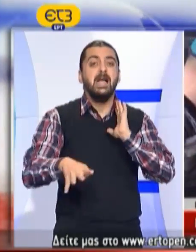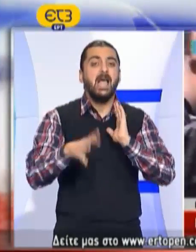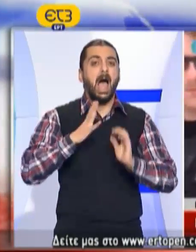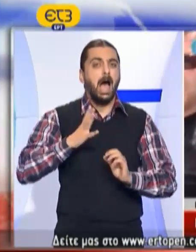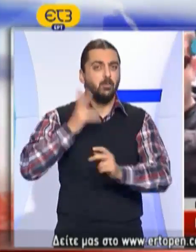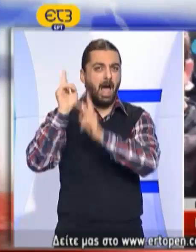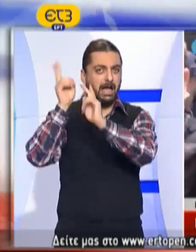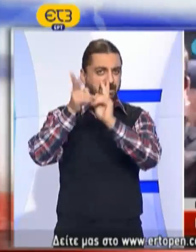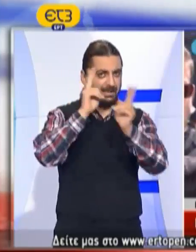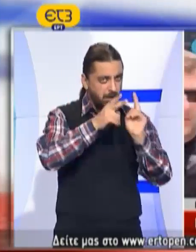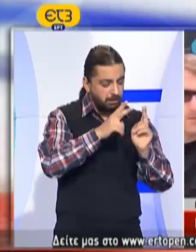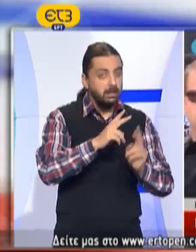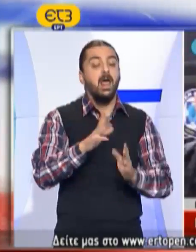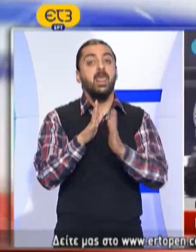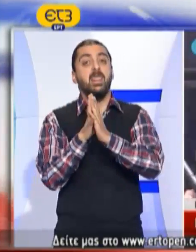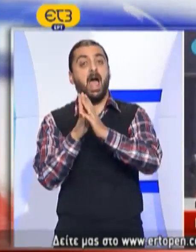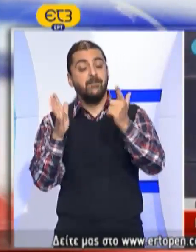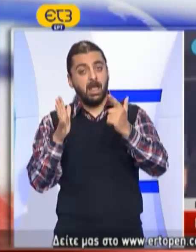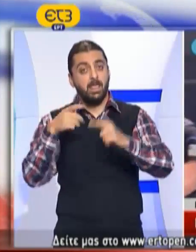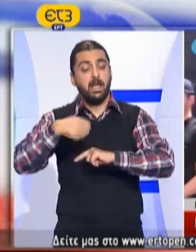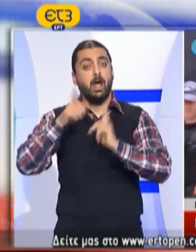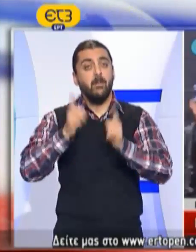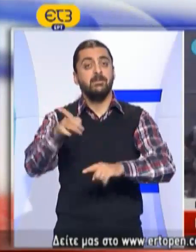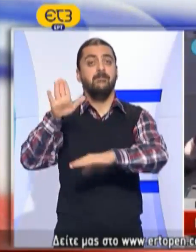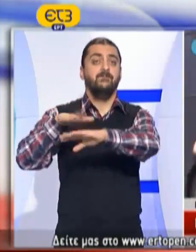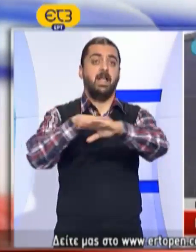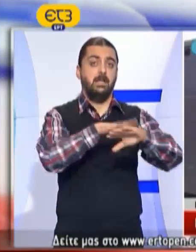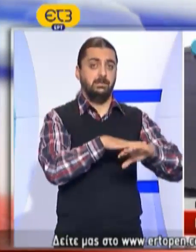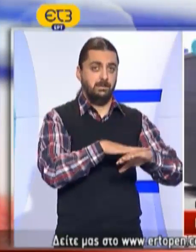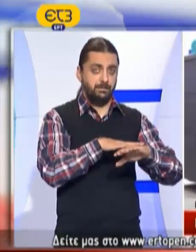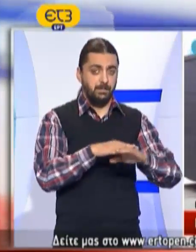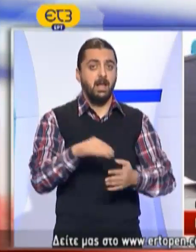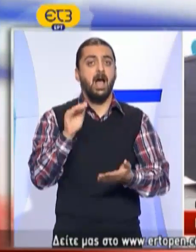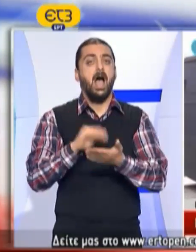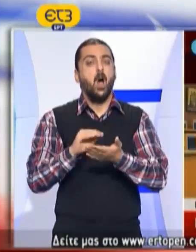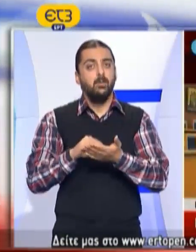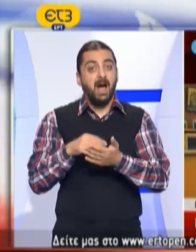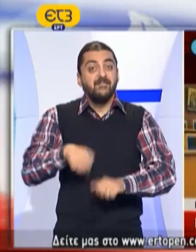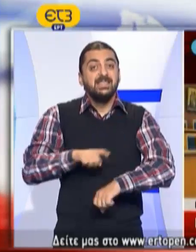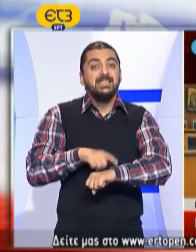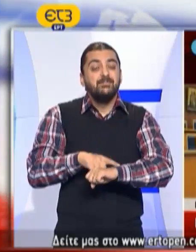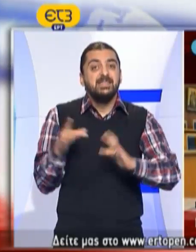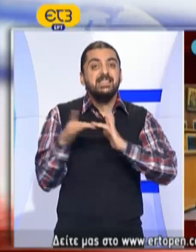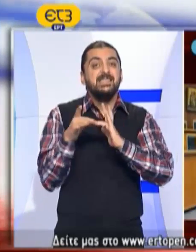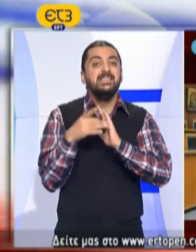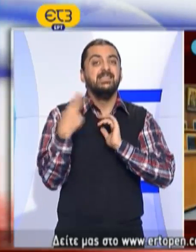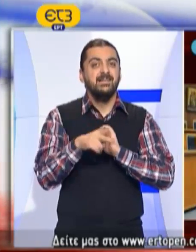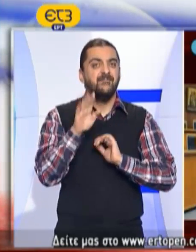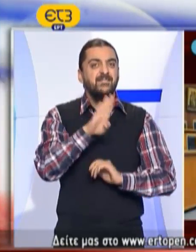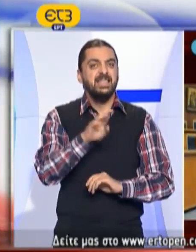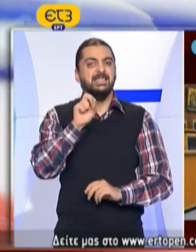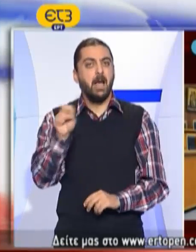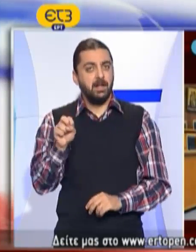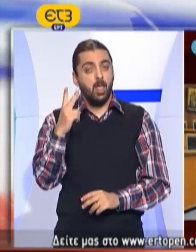υπόθεσης, το δικαστήριο έκρινε ένοχους τους 17. Ένοχοι λοιπόν κρίθηκαν επίσης η νυν σύζυγός του Άκη Τσοχατζόπουλου, Βίκη Σταμάτη,